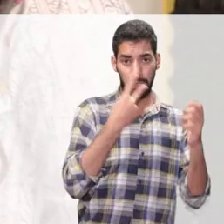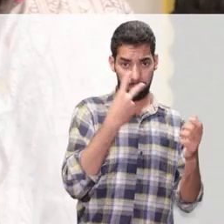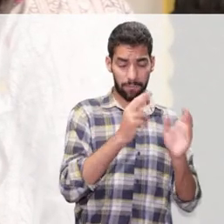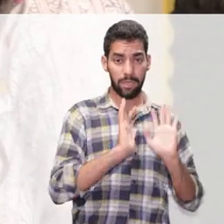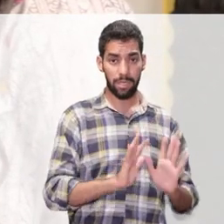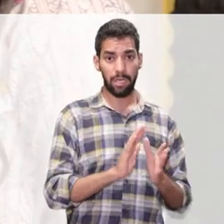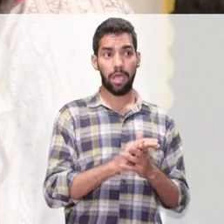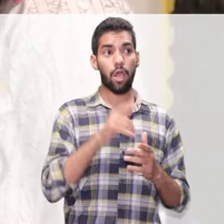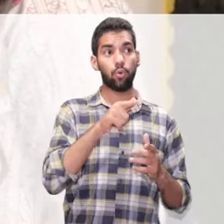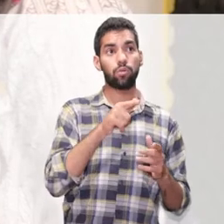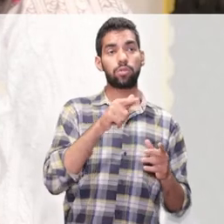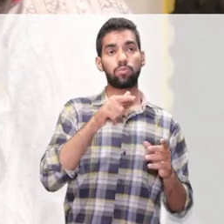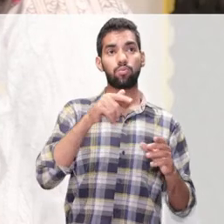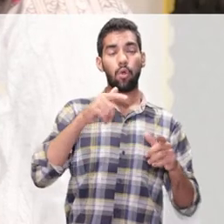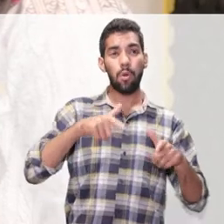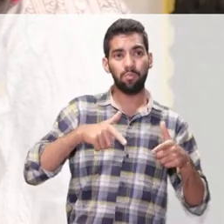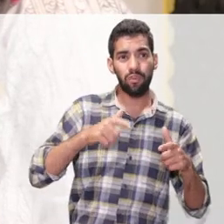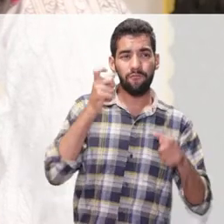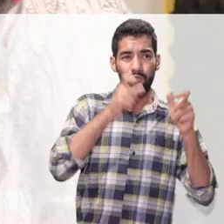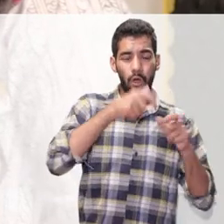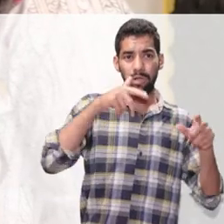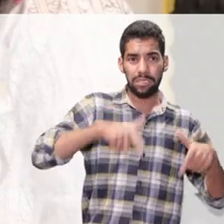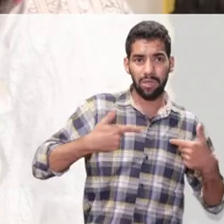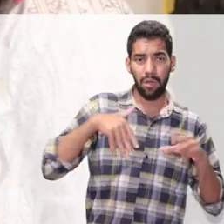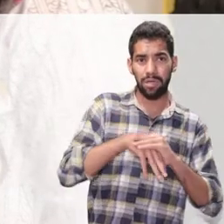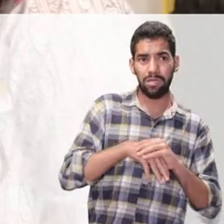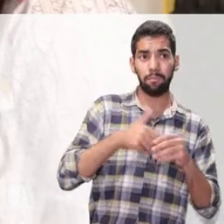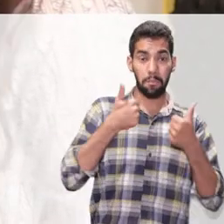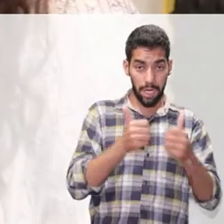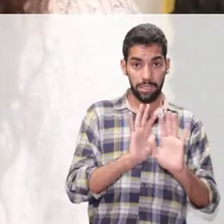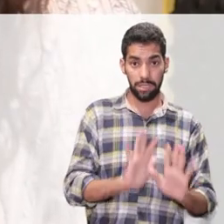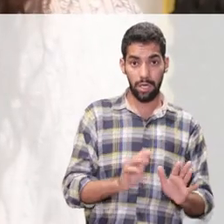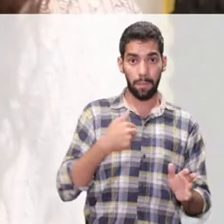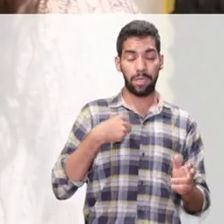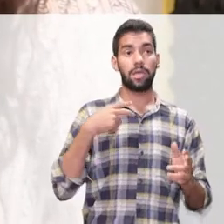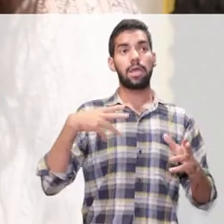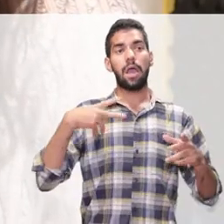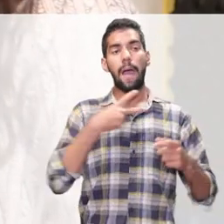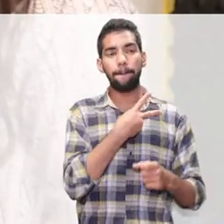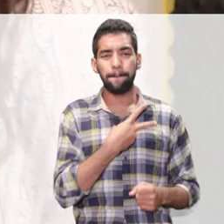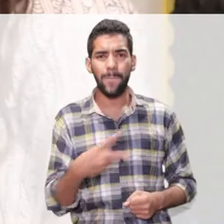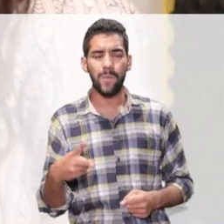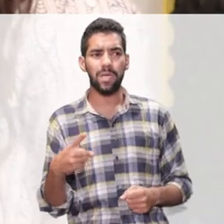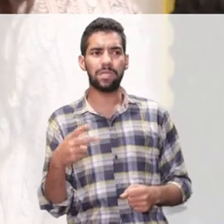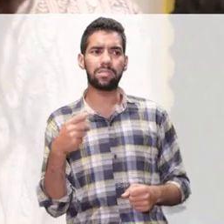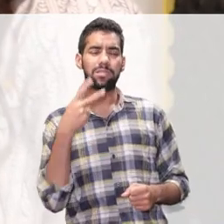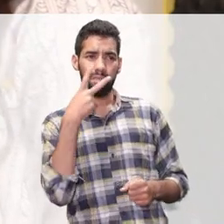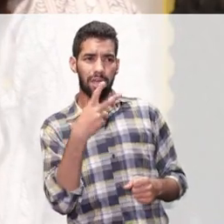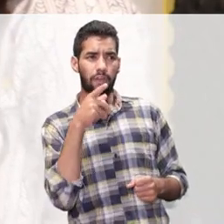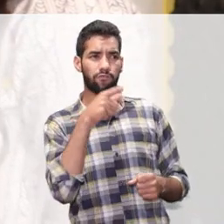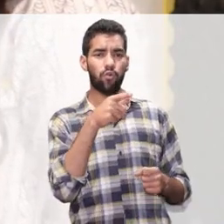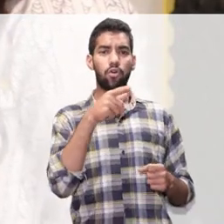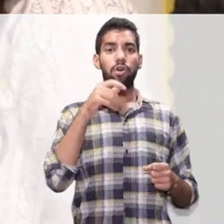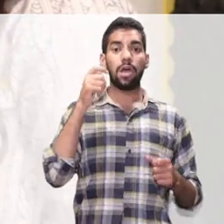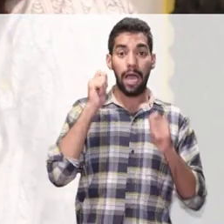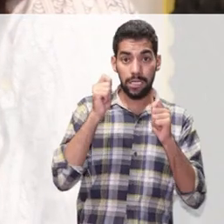किया और जिंदगी में उनके साथ अच्छा ही होता है मैंने पूरा किया